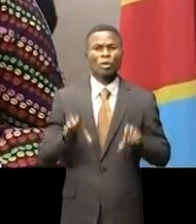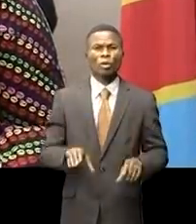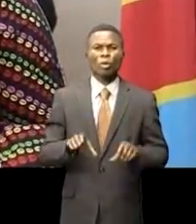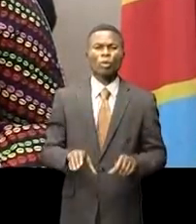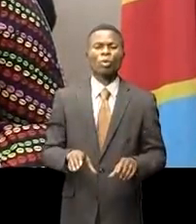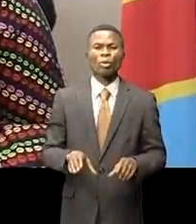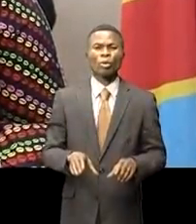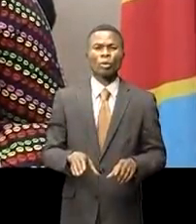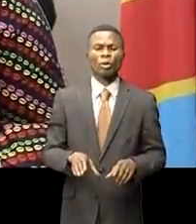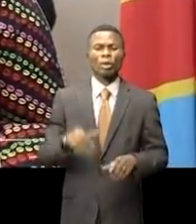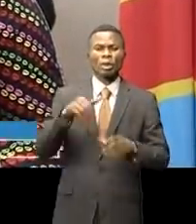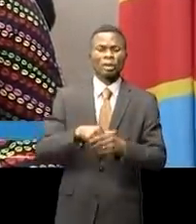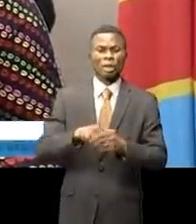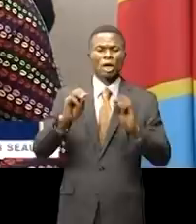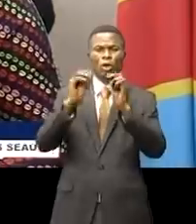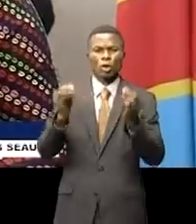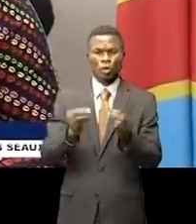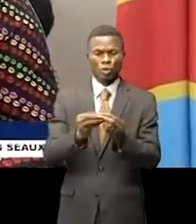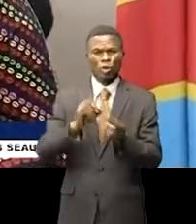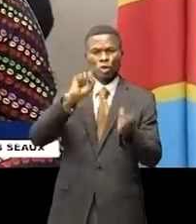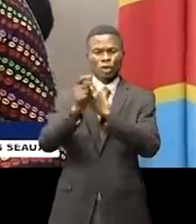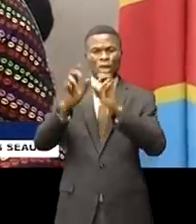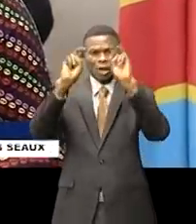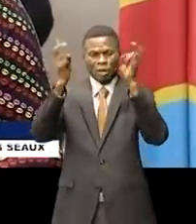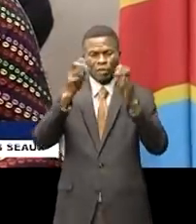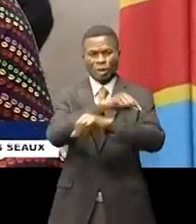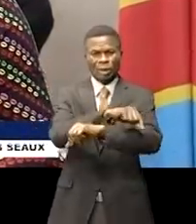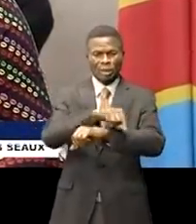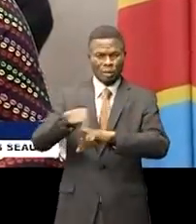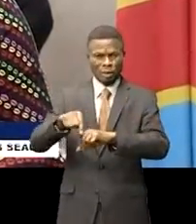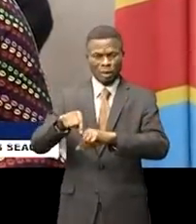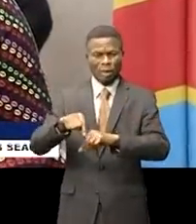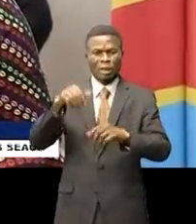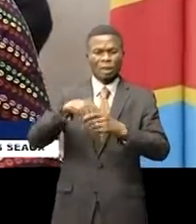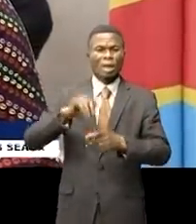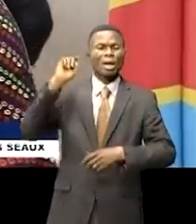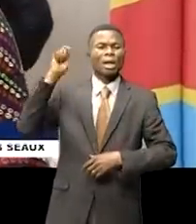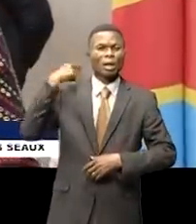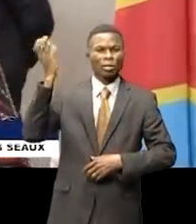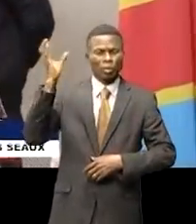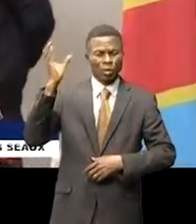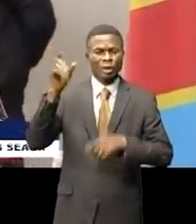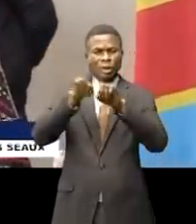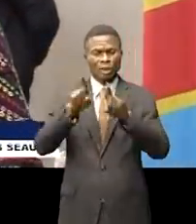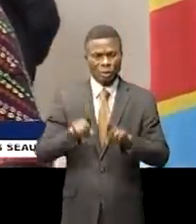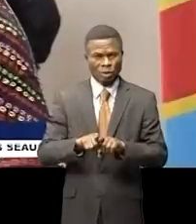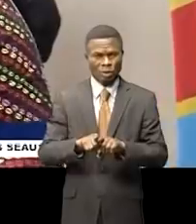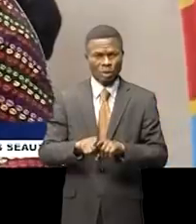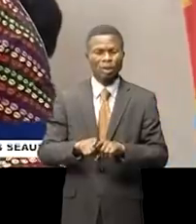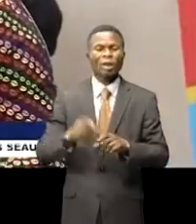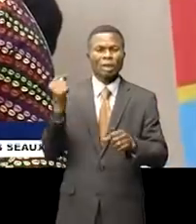dans une dynamique de modernisation de l'administration pénitentiaire et surtout de la